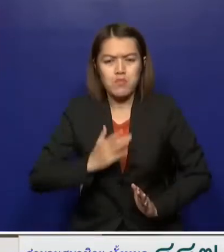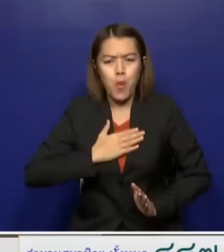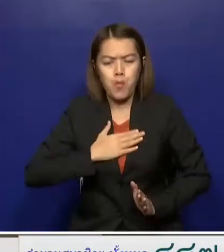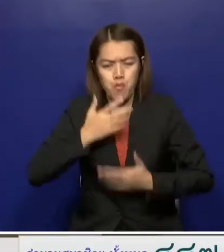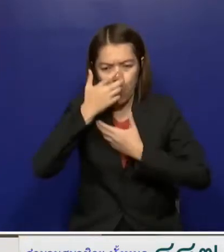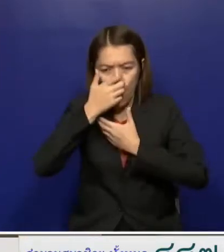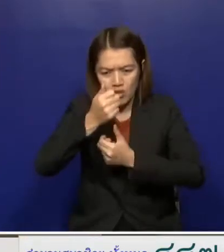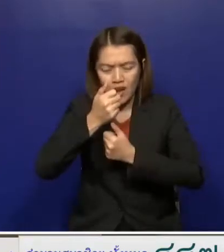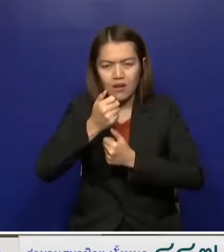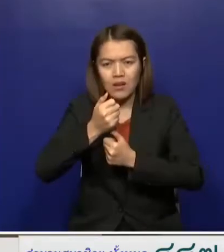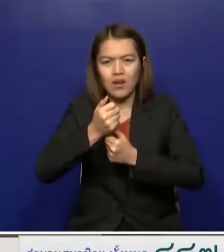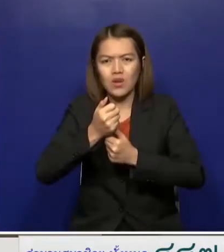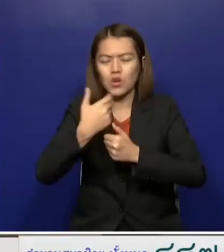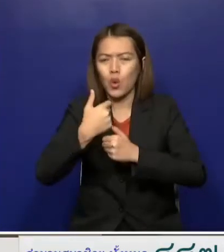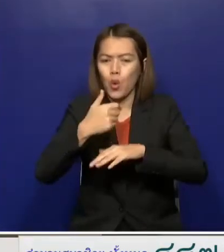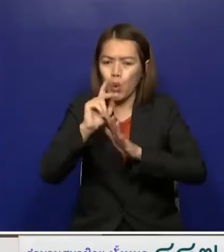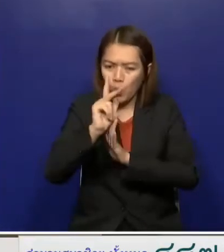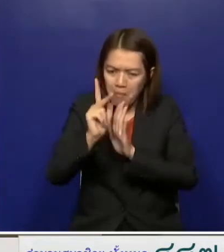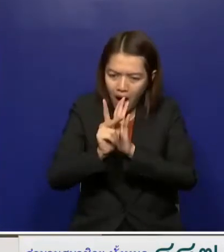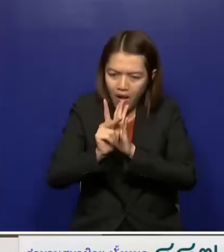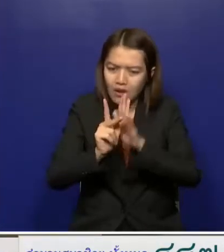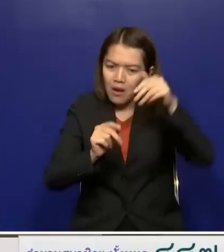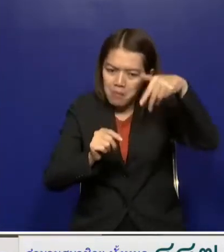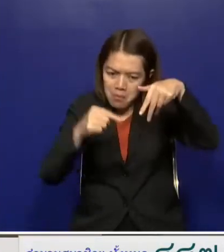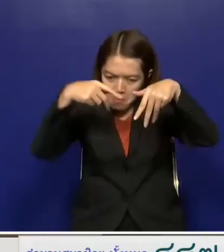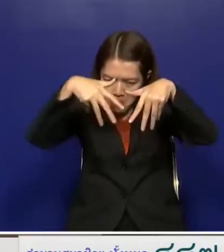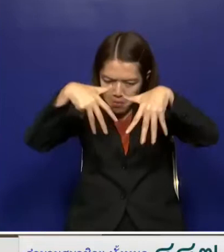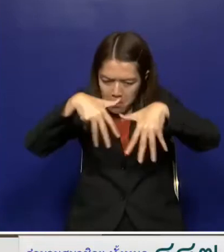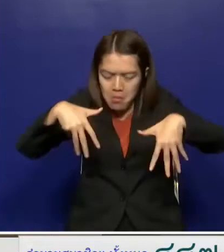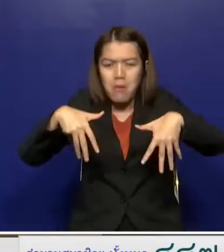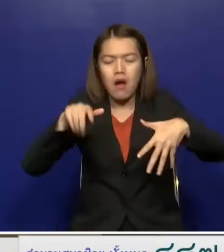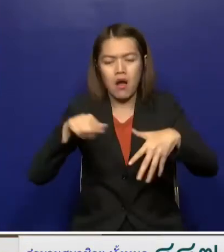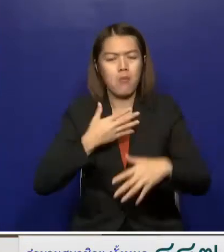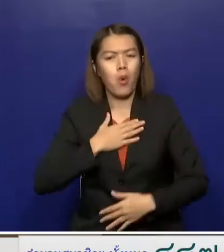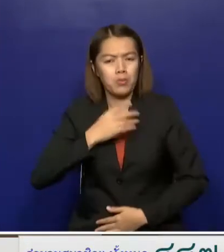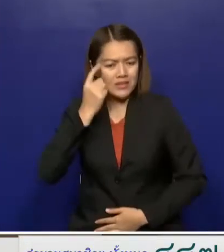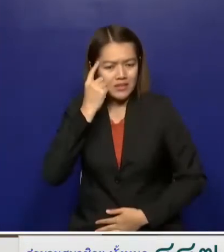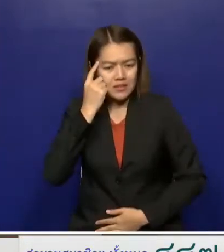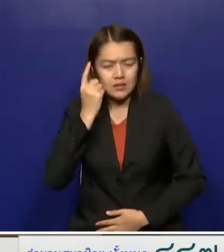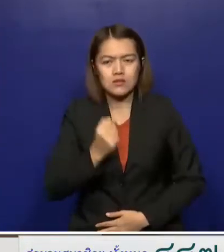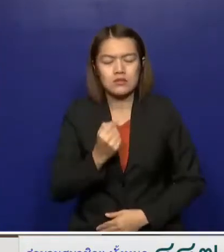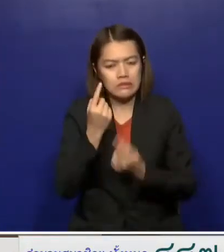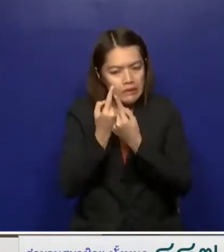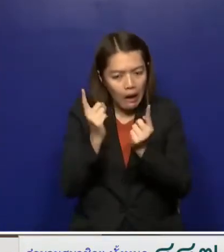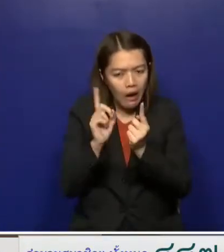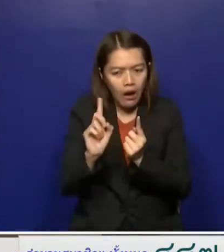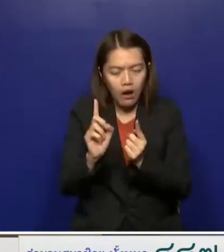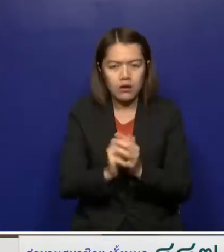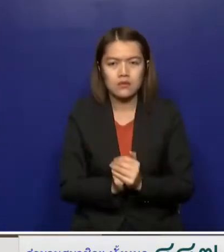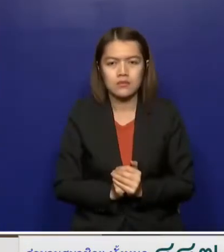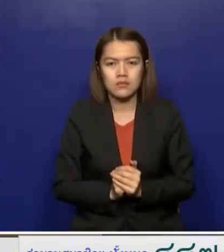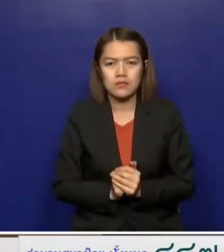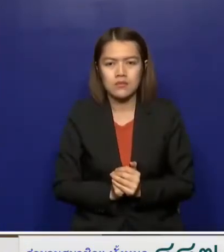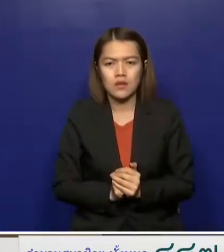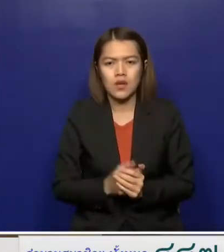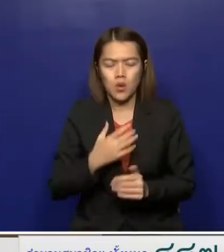ของสรางกฎหมายอยากจะมองว่าผมเห็นต่างหรอเหนด้วยอะไรอย่างไรสั้นๆเพรเร